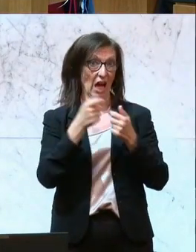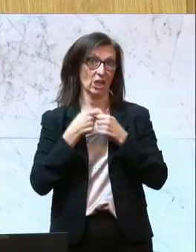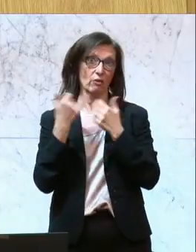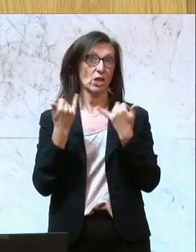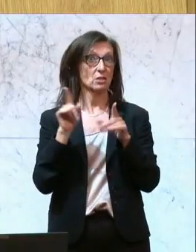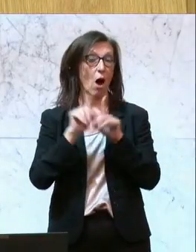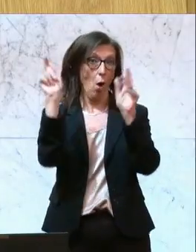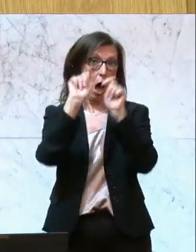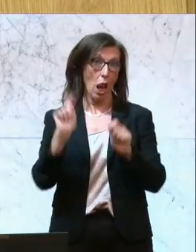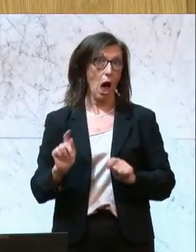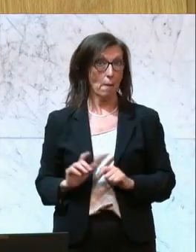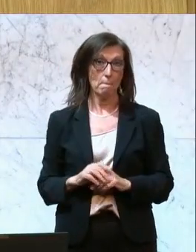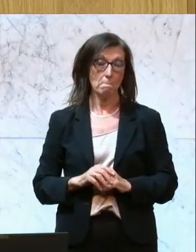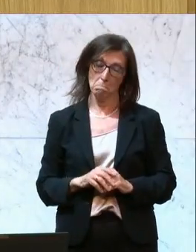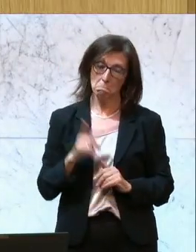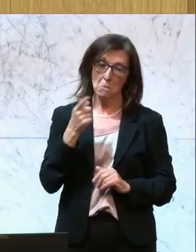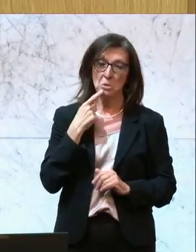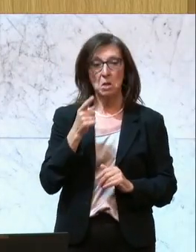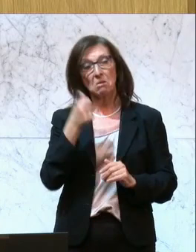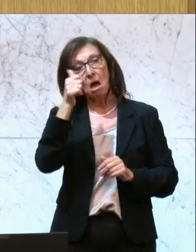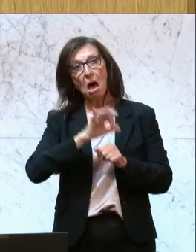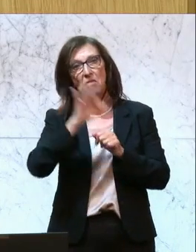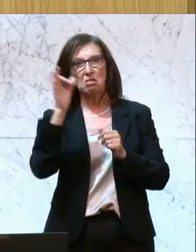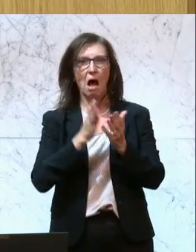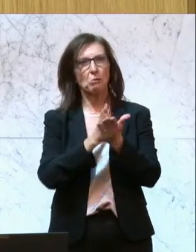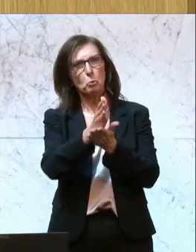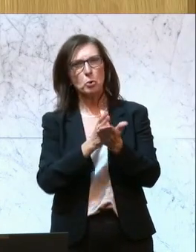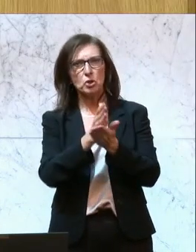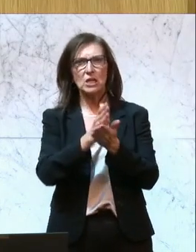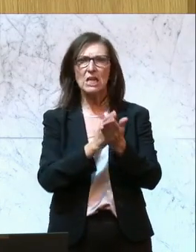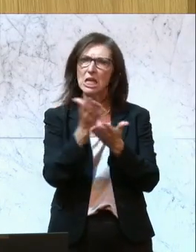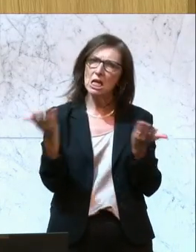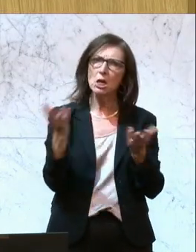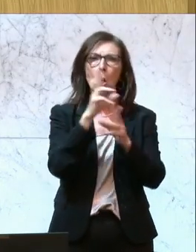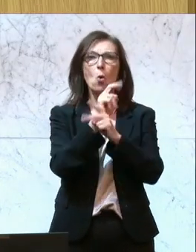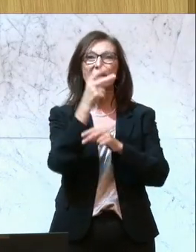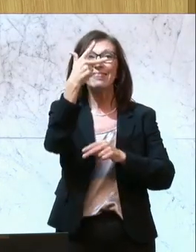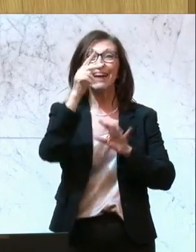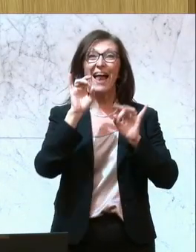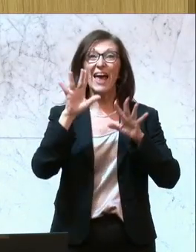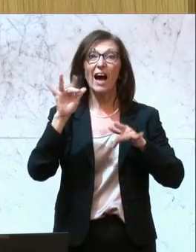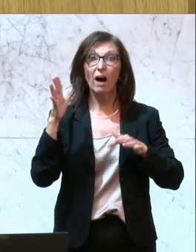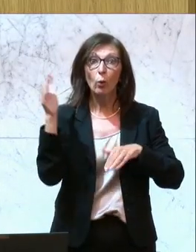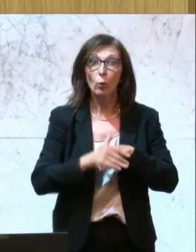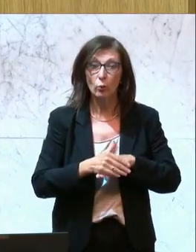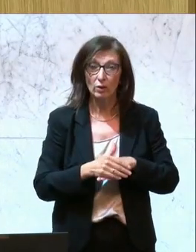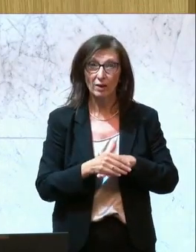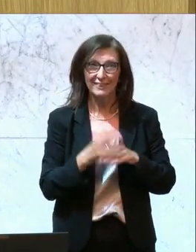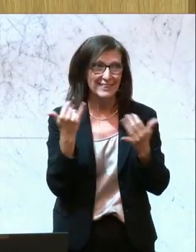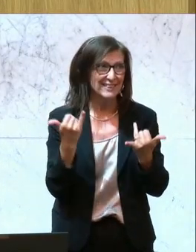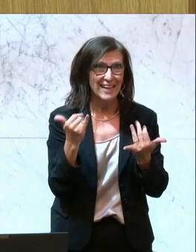naja, also ungefähr durchschnittlich täglich kündigen in Österreich 3 Lehrer. Und das in einer Zeit von